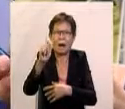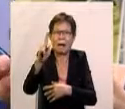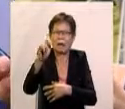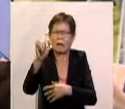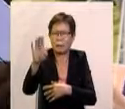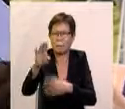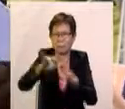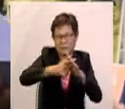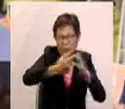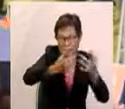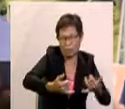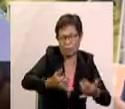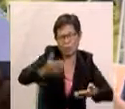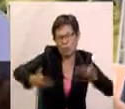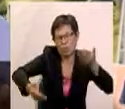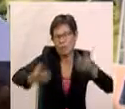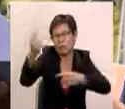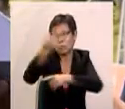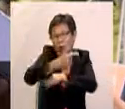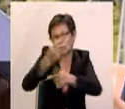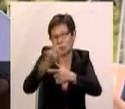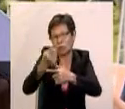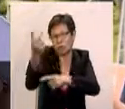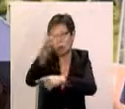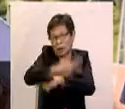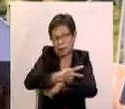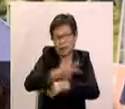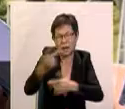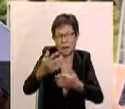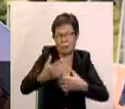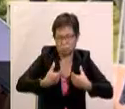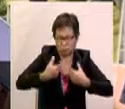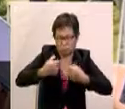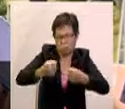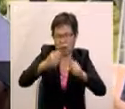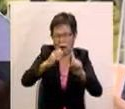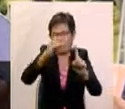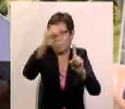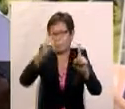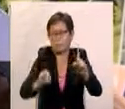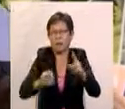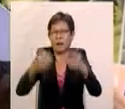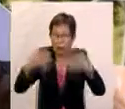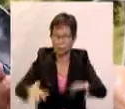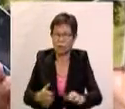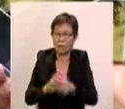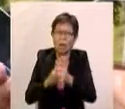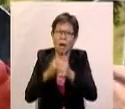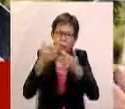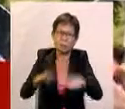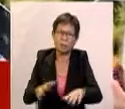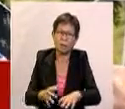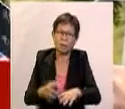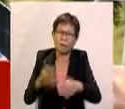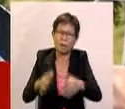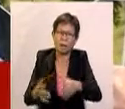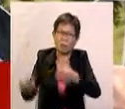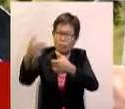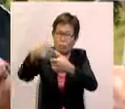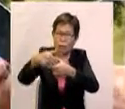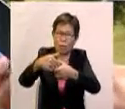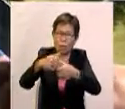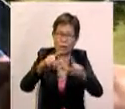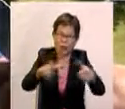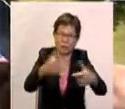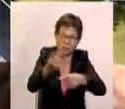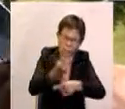dalam sehari dua beliau akan pulih sepenuhnya sebelum mengikuti pasukan secara